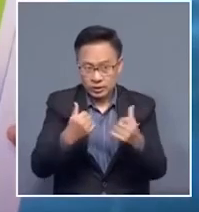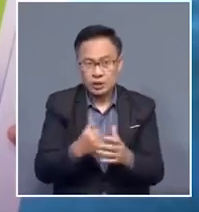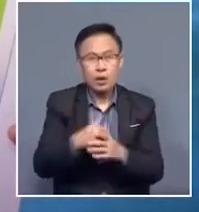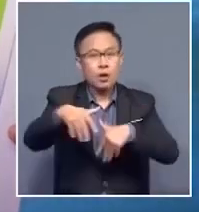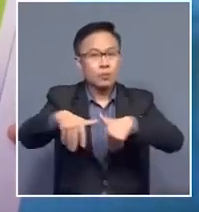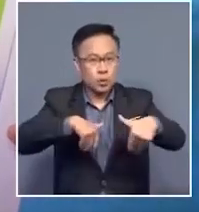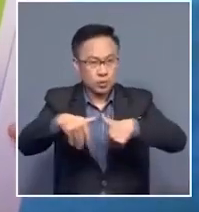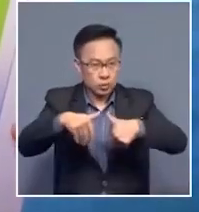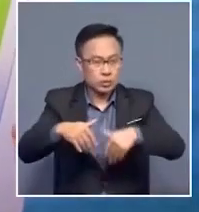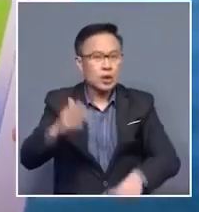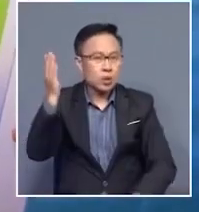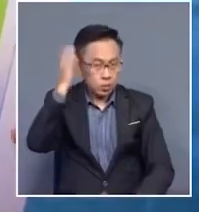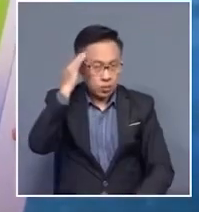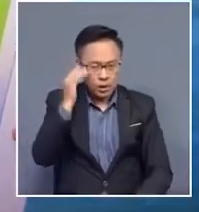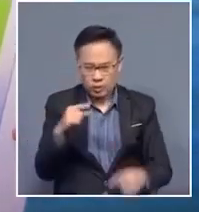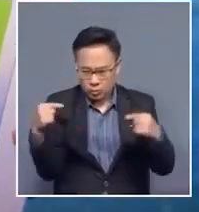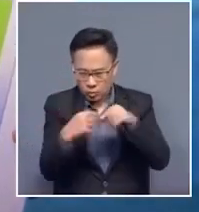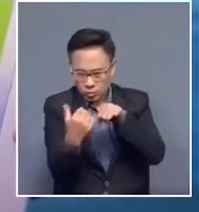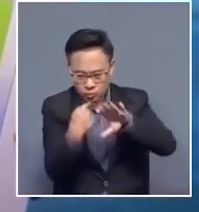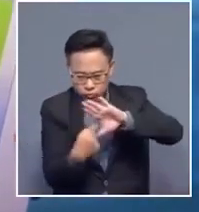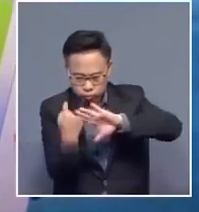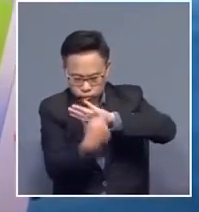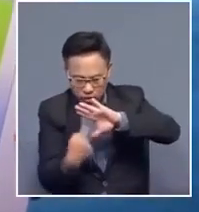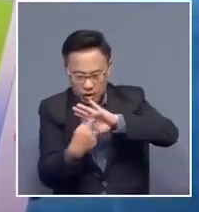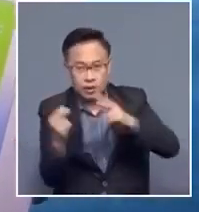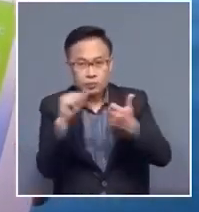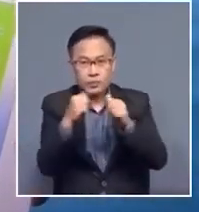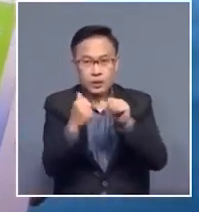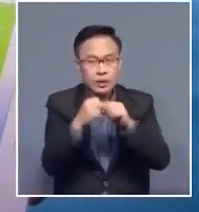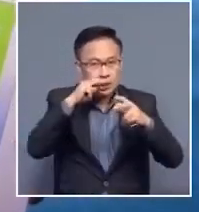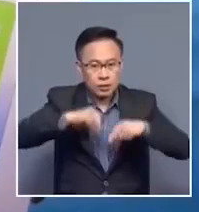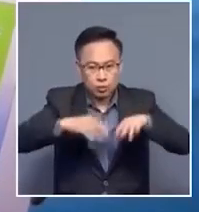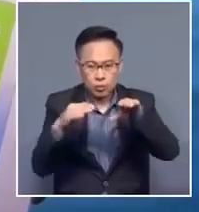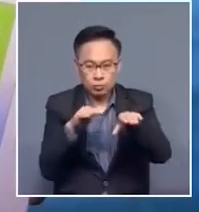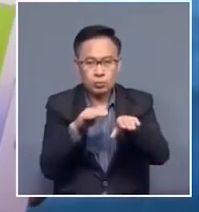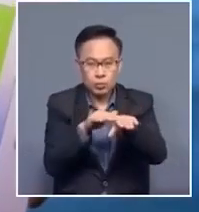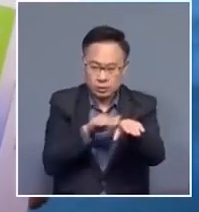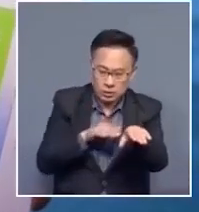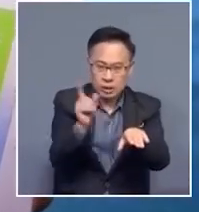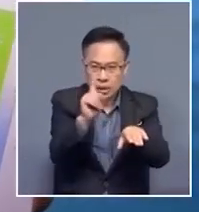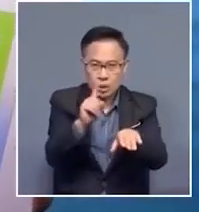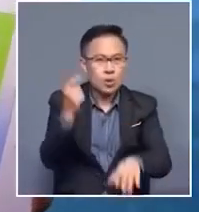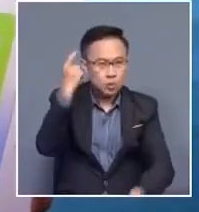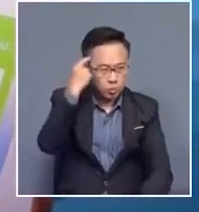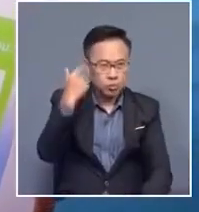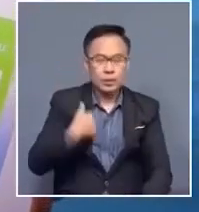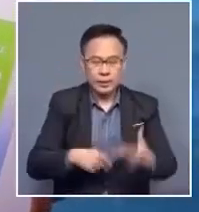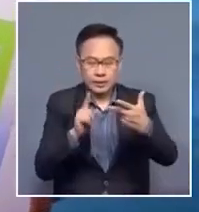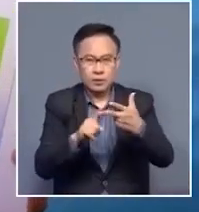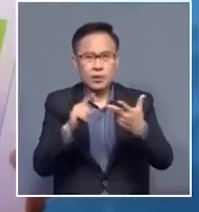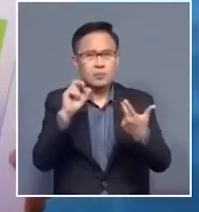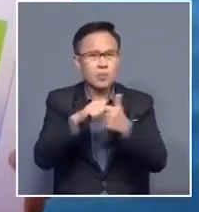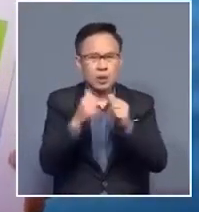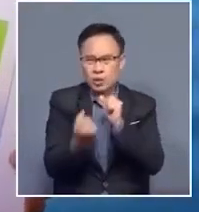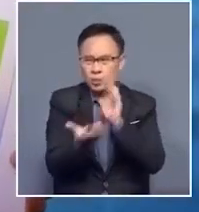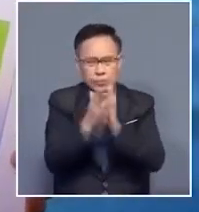ก็จะทราบได้เลยว่าตรงบริเวณไหนที่ก่อให้เกิดปัญหาน้ำท่วมขังนะครับและในขณะเดียวกันถ้าประชาชนนะครับมีความเดือดร้อนเนื่องจากปั